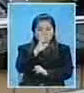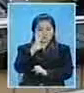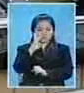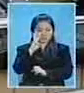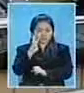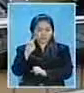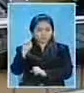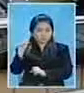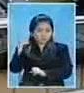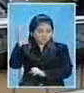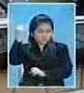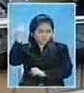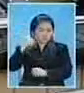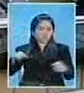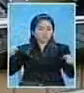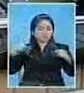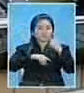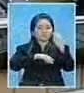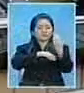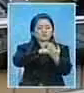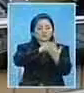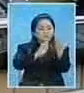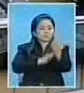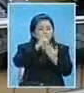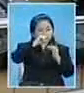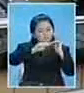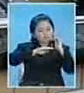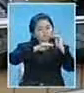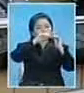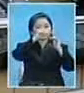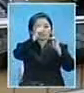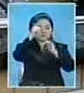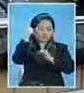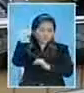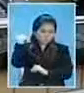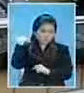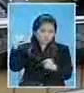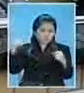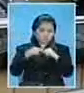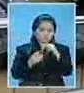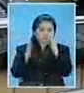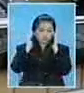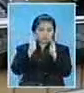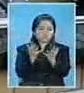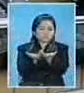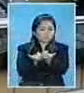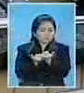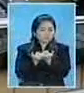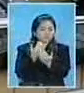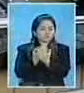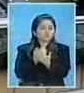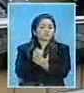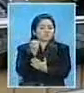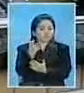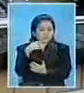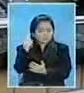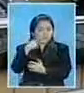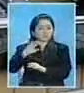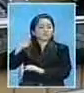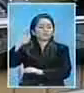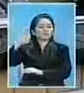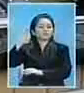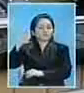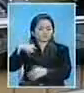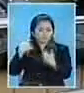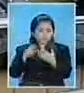ำกุ้งผู้ที่รับประโยชน์มากที่สุดจากการขยายตัวทางเศรษฐกิจคือผู้ประกอบการและเจ้าของผู้ถือ